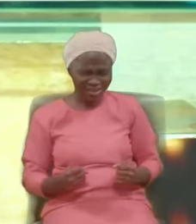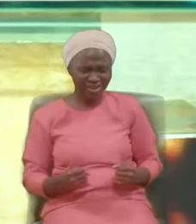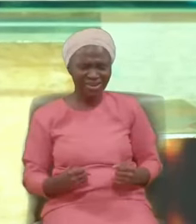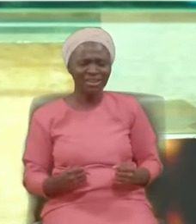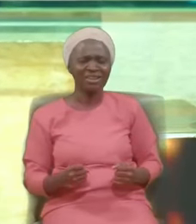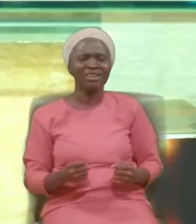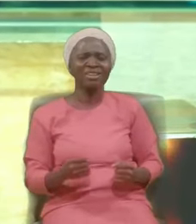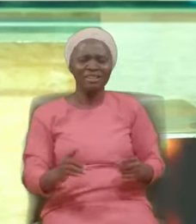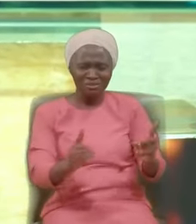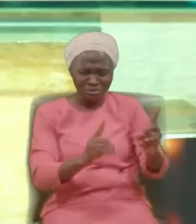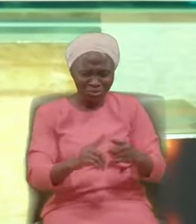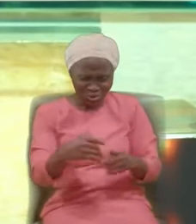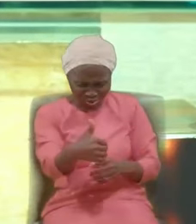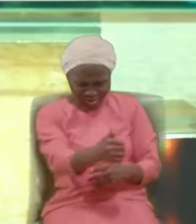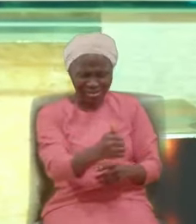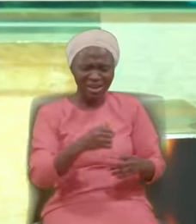Vous êtes délivré.